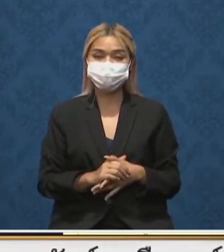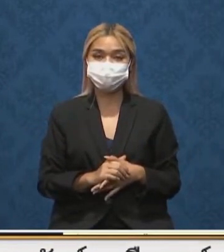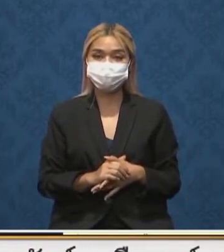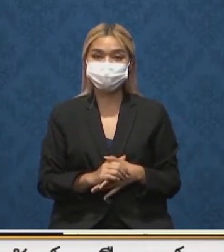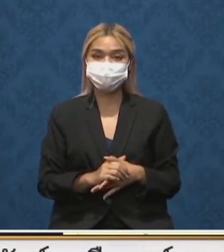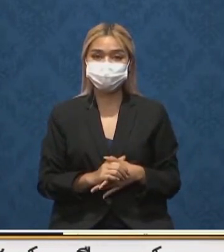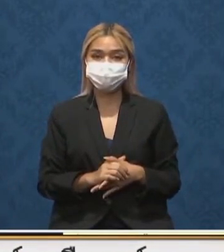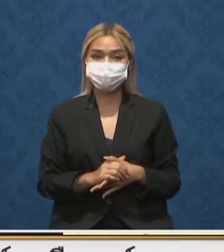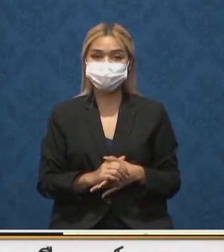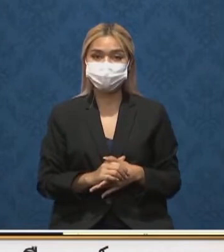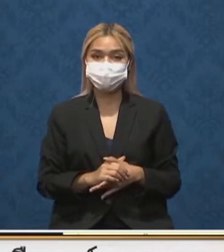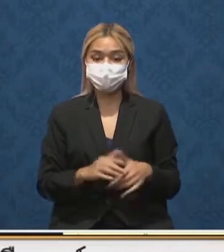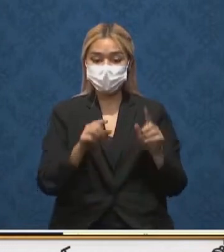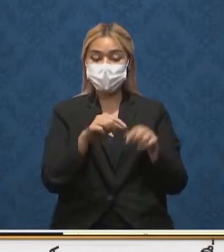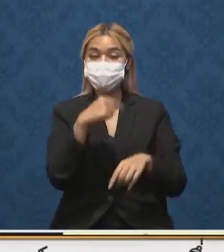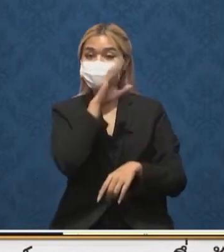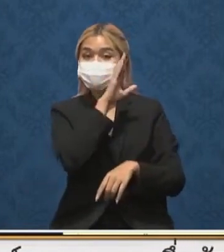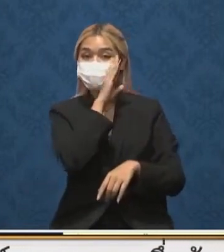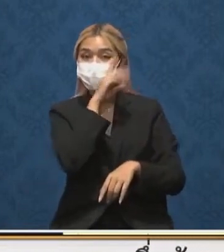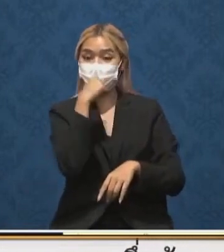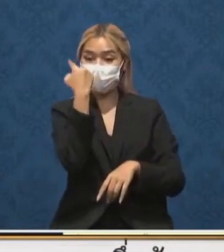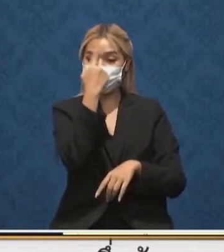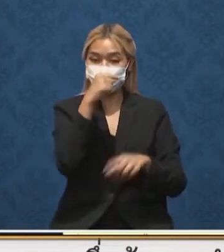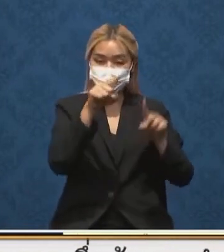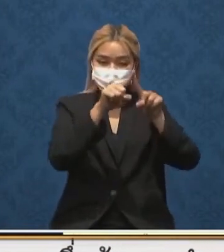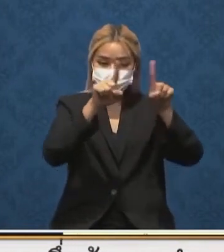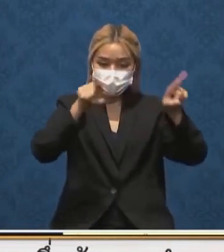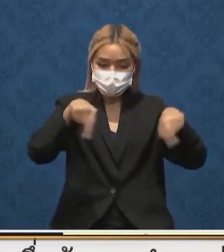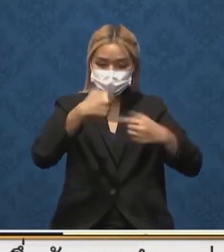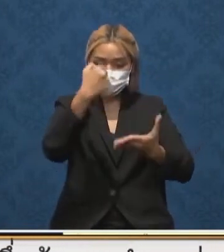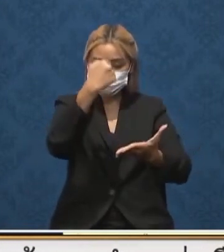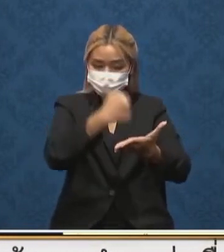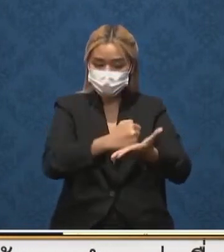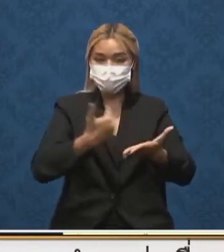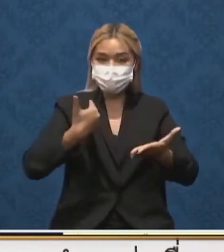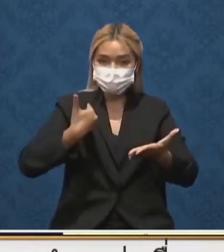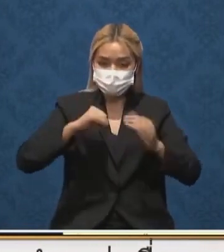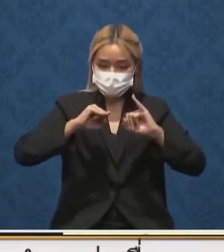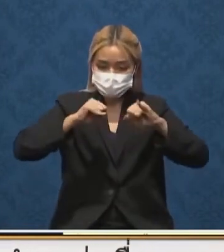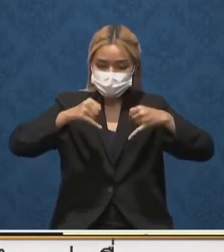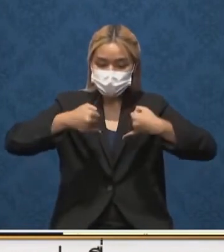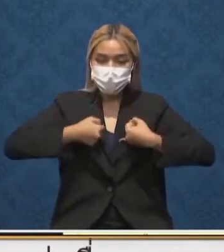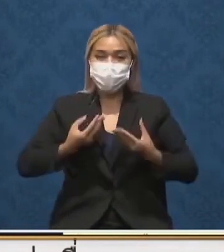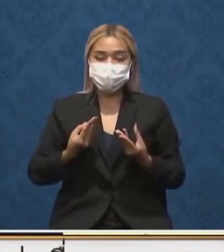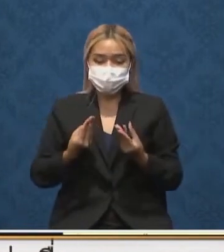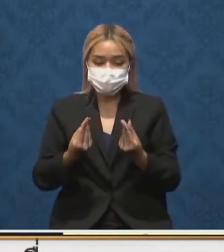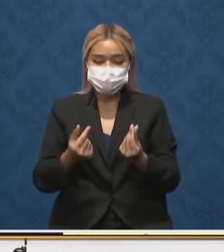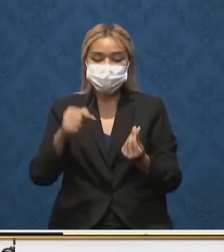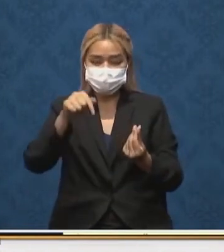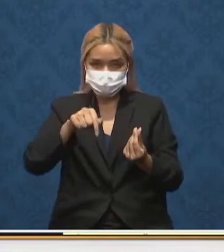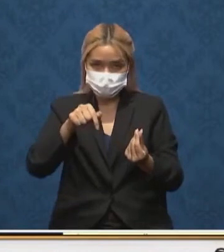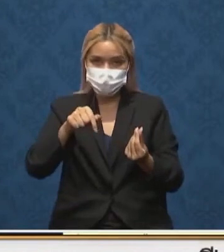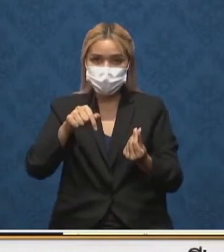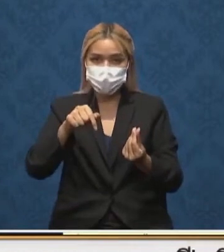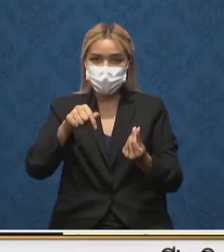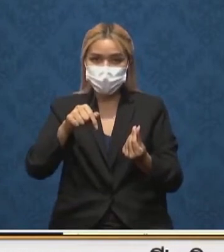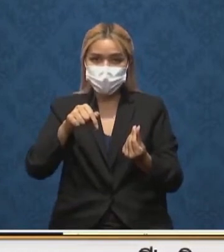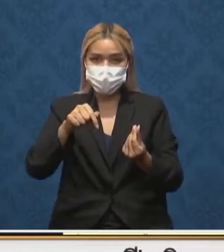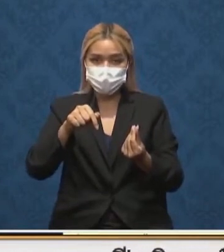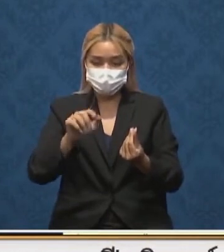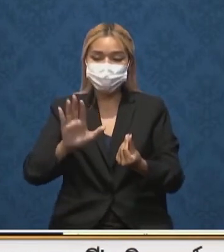ผู้ที่มีเอกสารสิทธิ์ซึ่งเป็นคนดั้งเดิมที่อยู่ในพื้นที่จากตระกูลหหารทะเลสืบเนื่องกัน